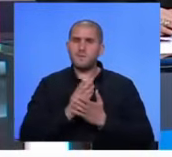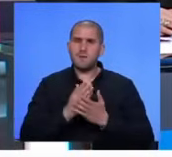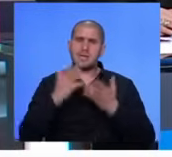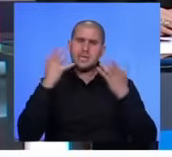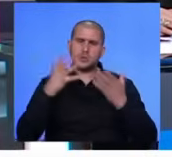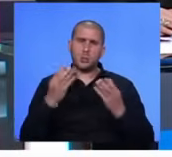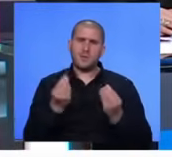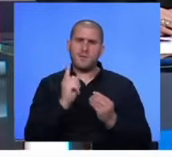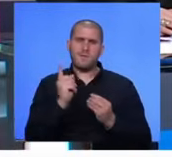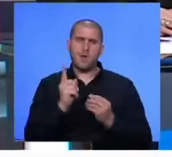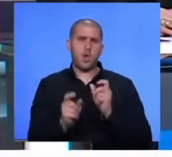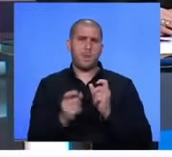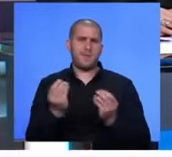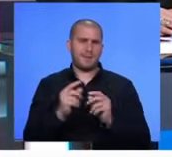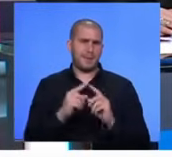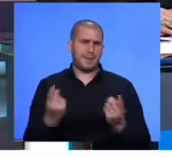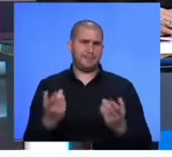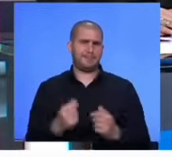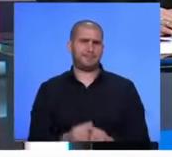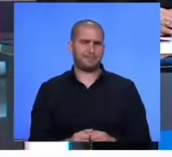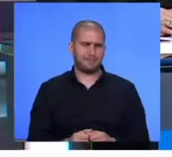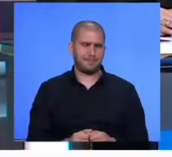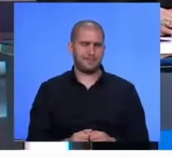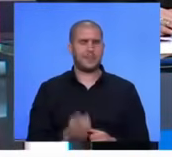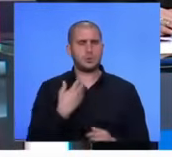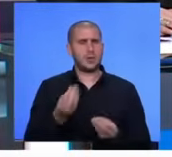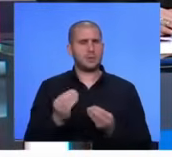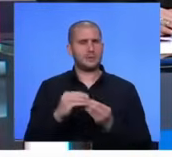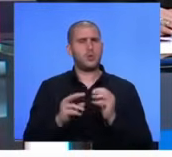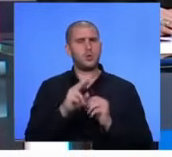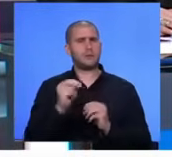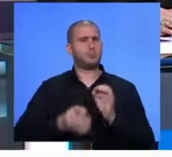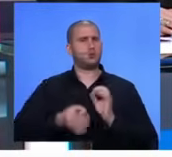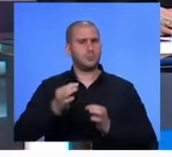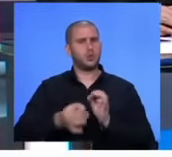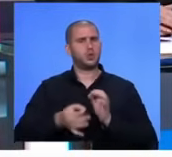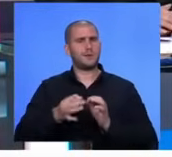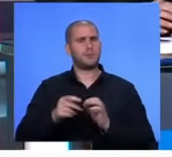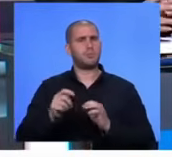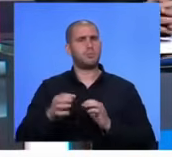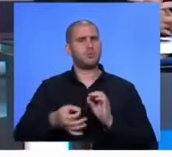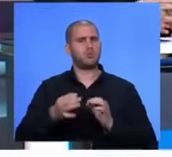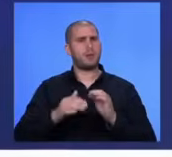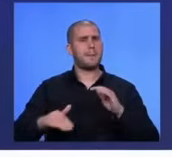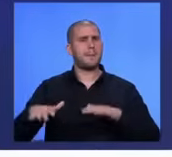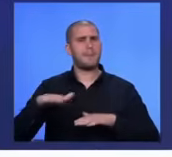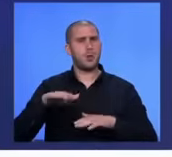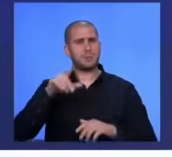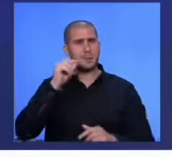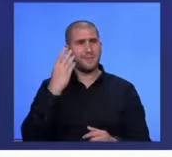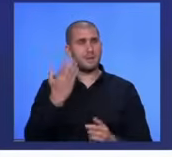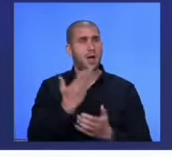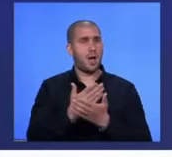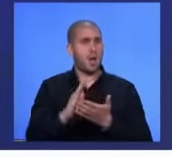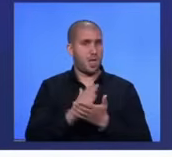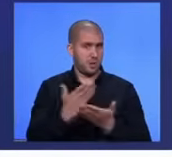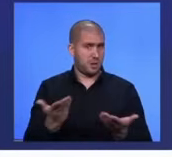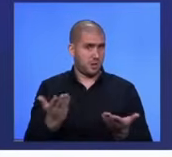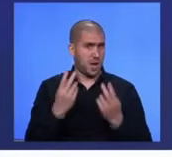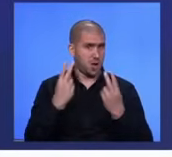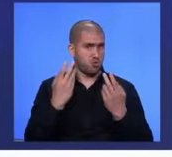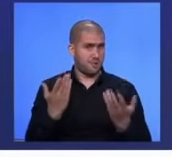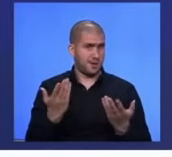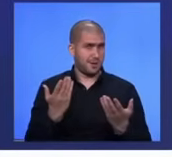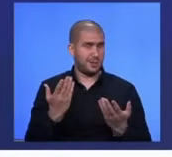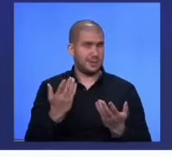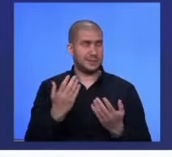האלה ולא בדברים אחרים חשובים לאזרחי ישראל. אני רוצה להכניס עוד עניין משפטי. שופט בבית המשפט המחוזי בתל אביב עם החלטה חשובה.